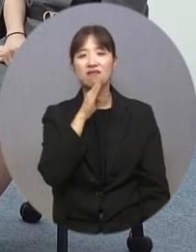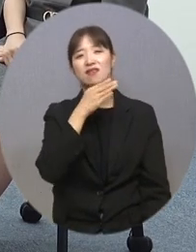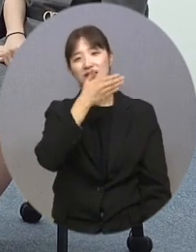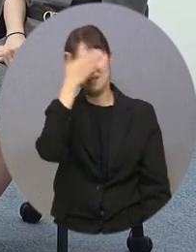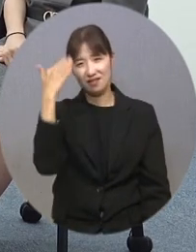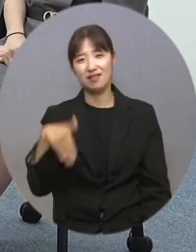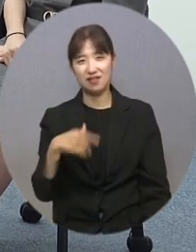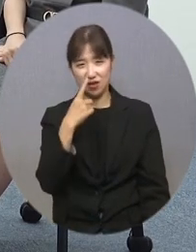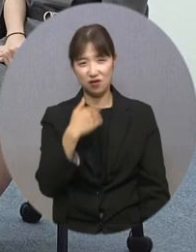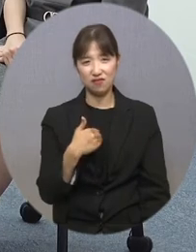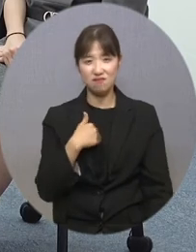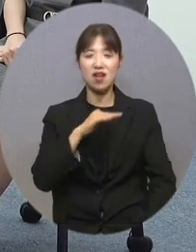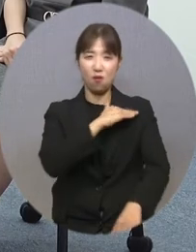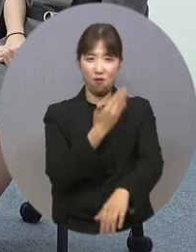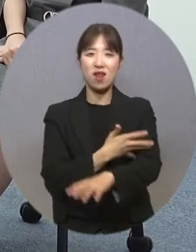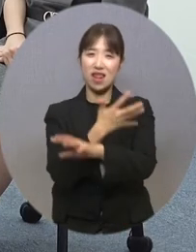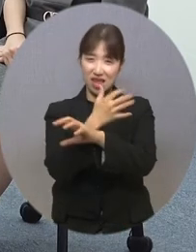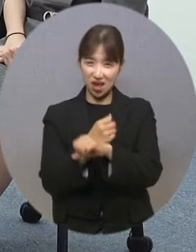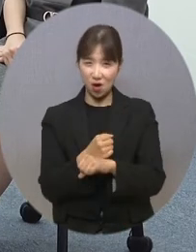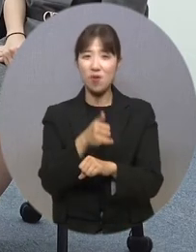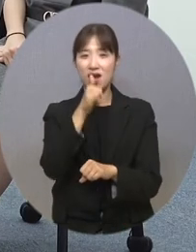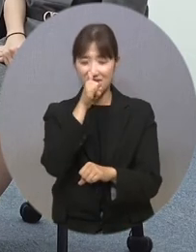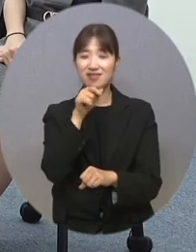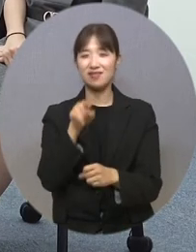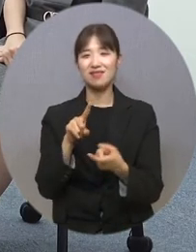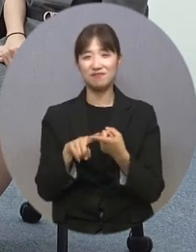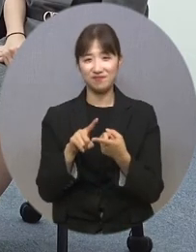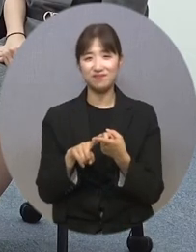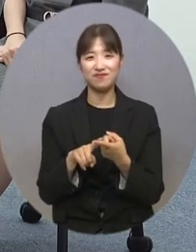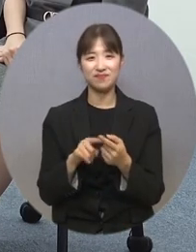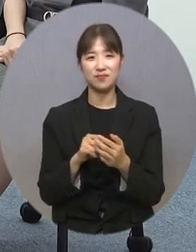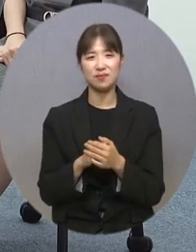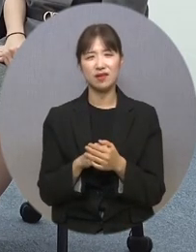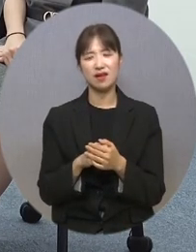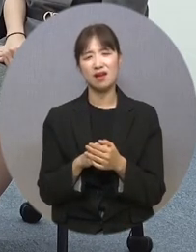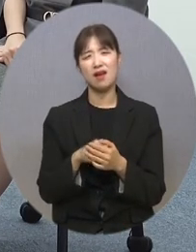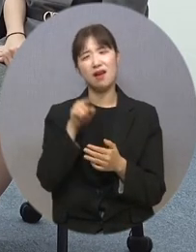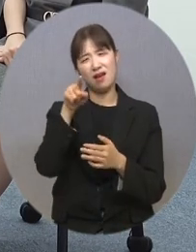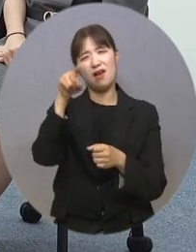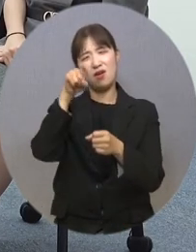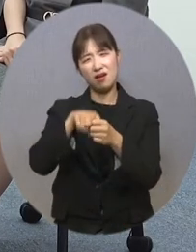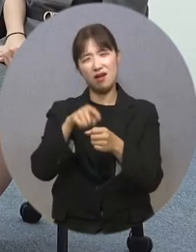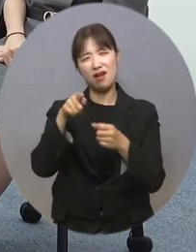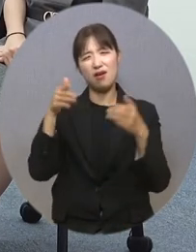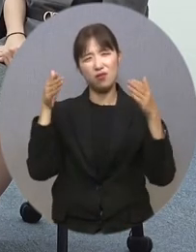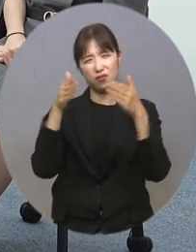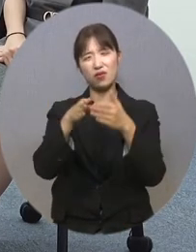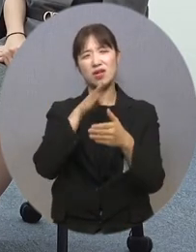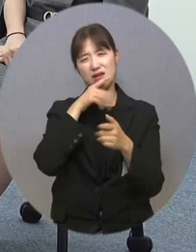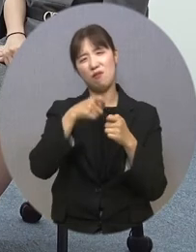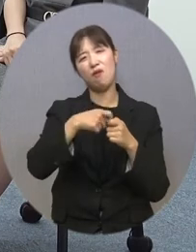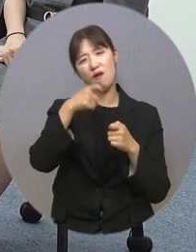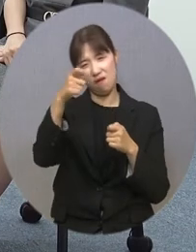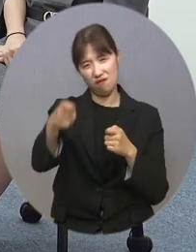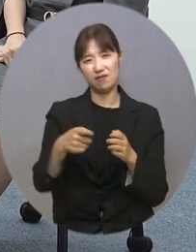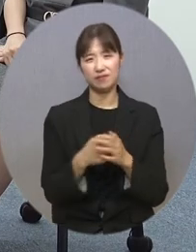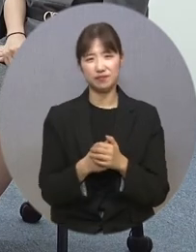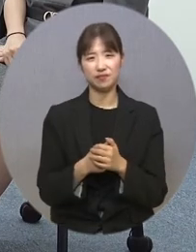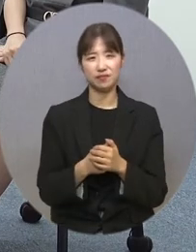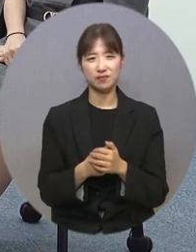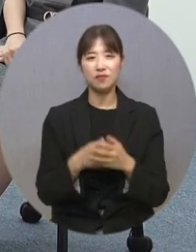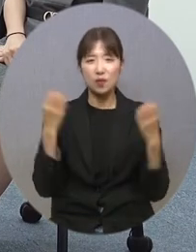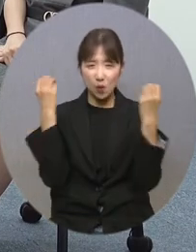뭐 저희가 이제 권리 오면 얘기도 하지만 권리 얘기도 하고요 가야 할 길이 너무 벌어요 너무 멀어 저희가 이제 사실은 오해하지